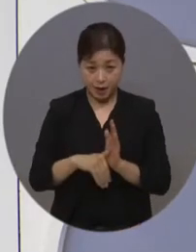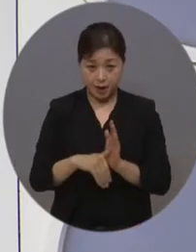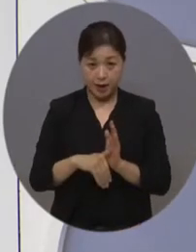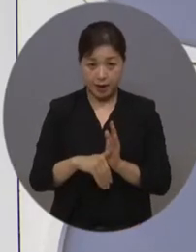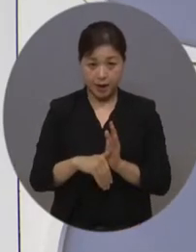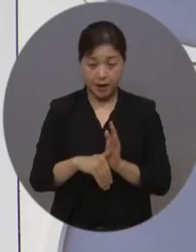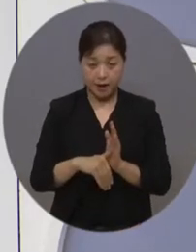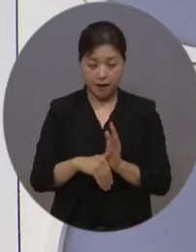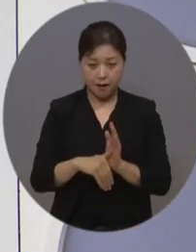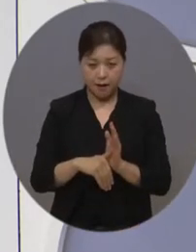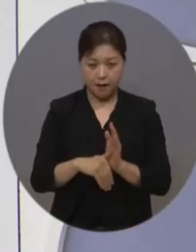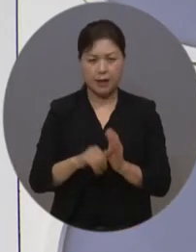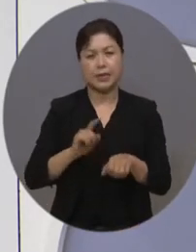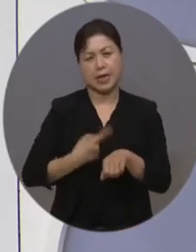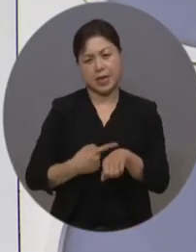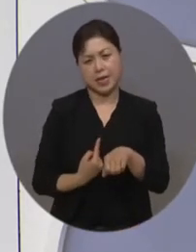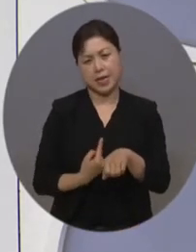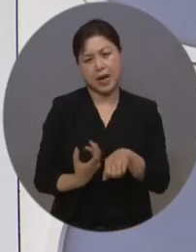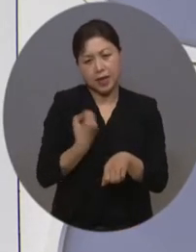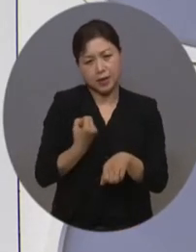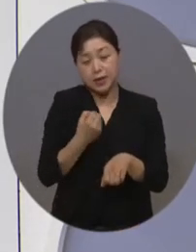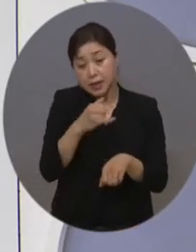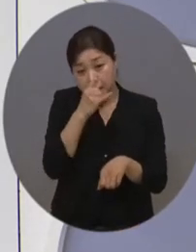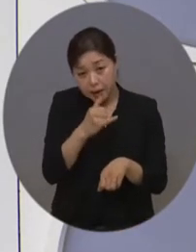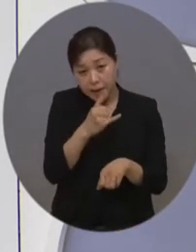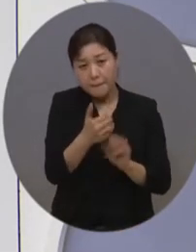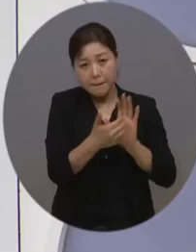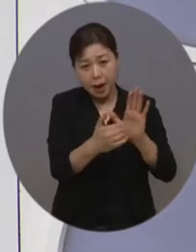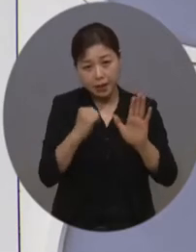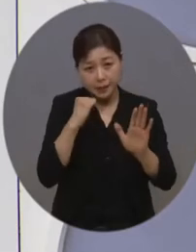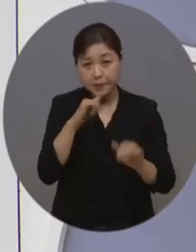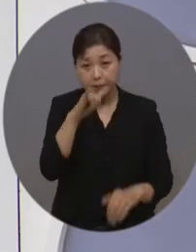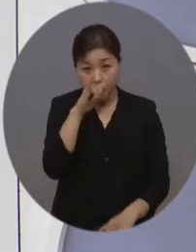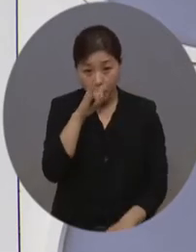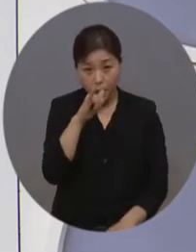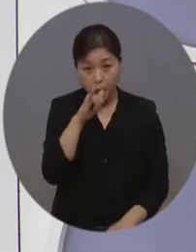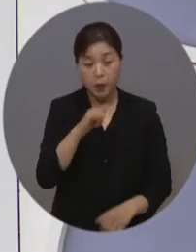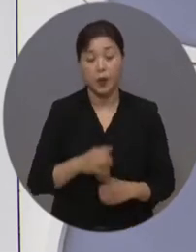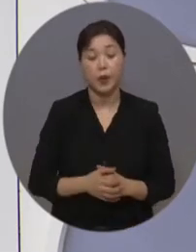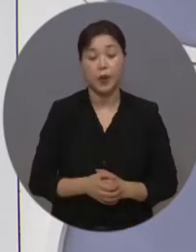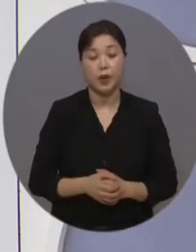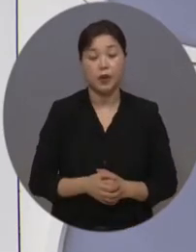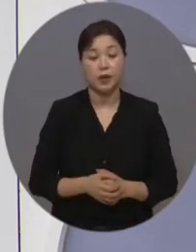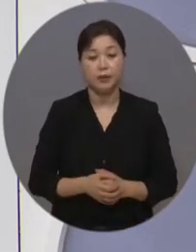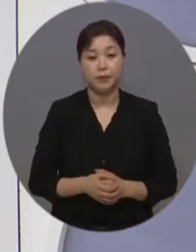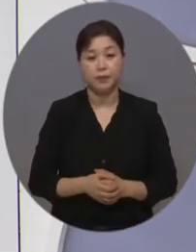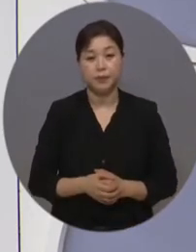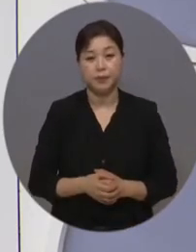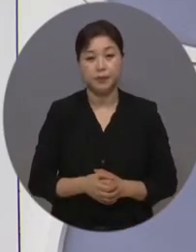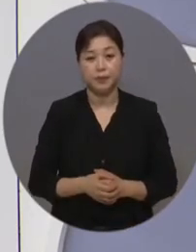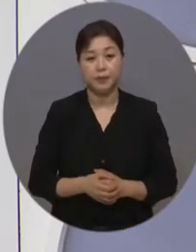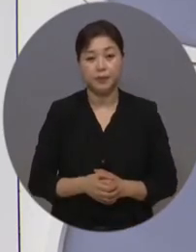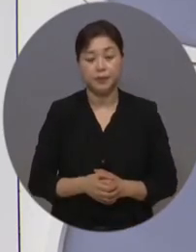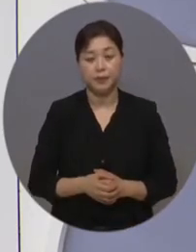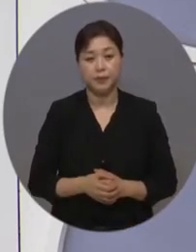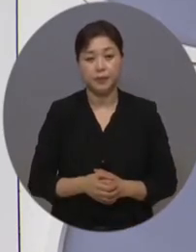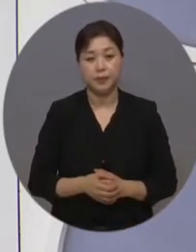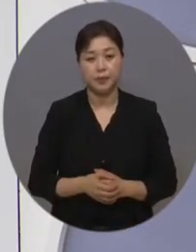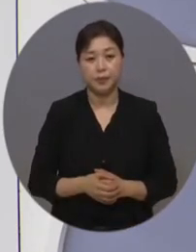면역력이 있습니다. 예. 그런 거 하면은 이제 처음으로 만나는